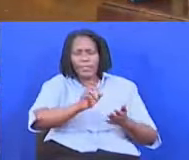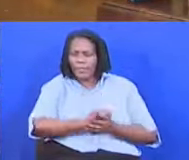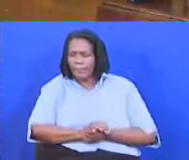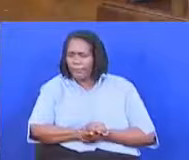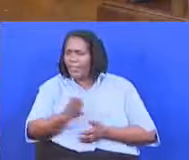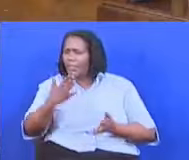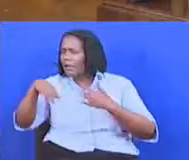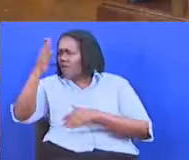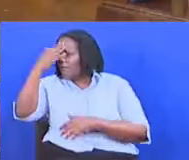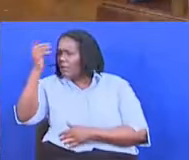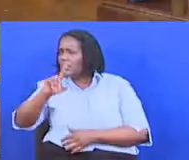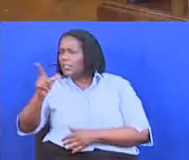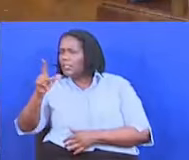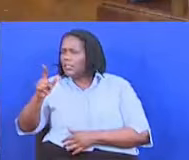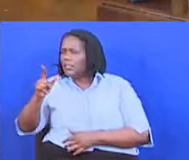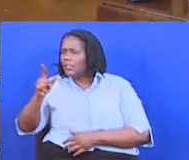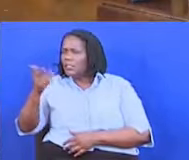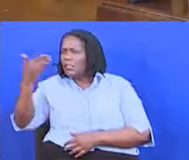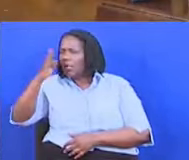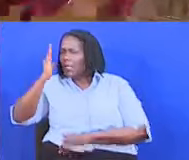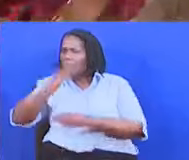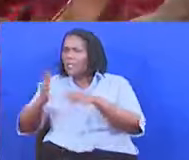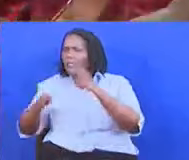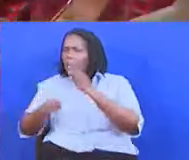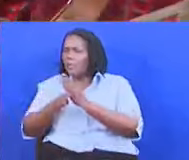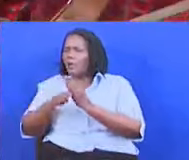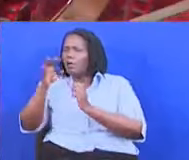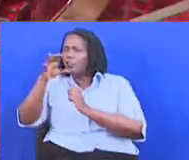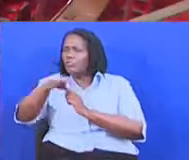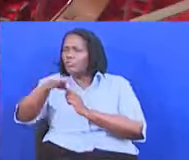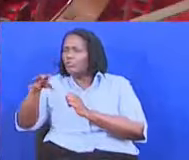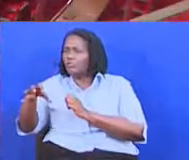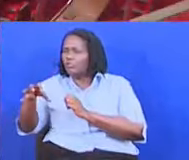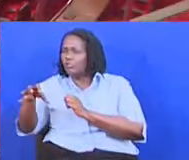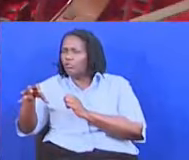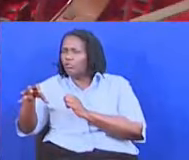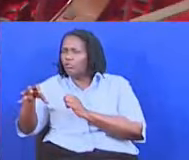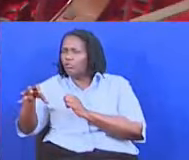itajenga soko jipya wilayani Lushoto, maana lililopo la tangia mkoloni?